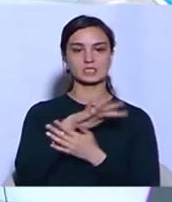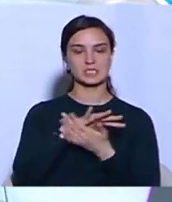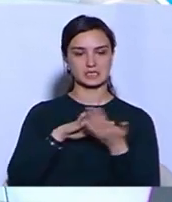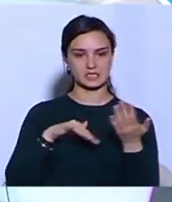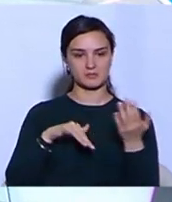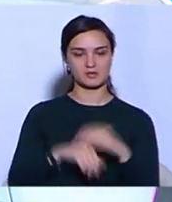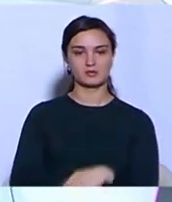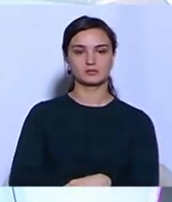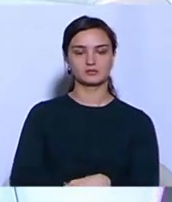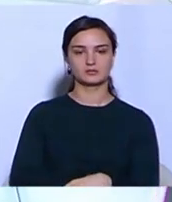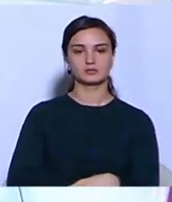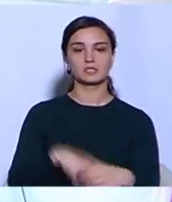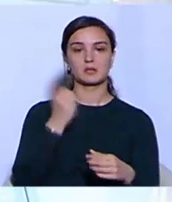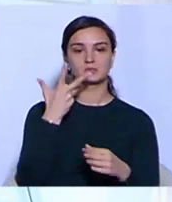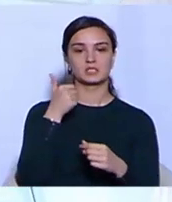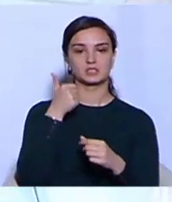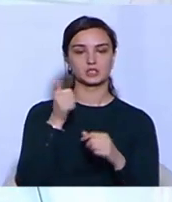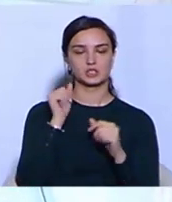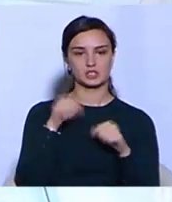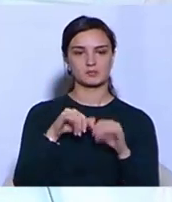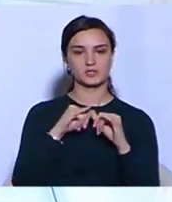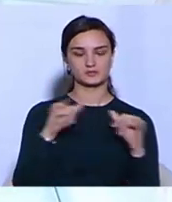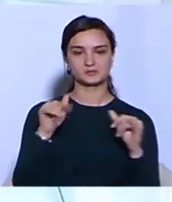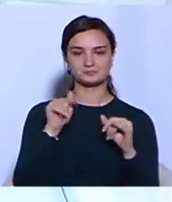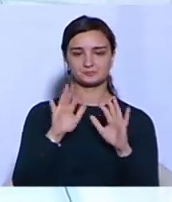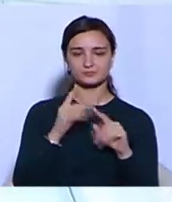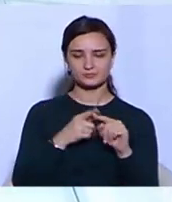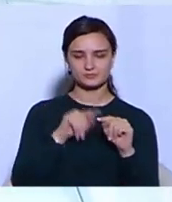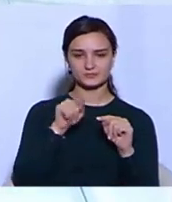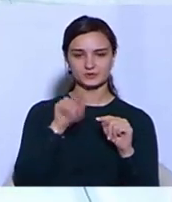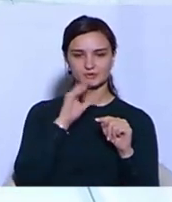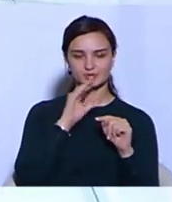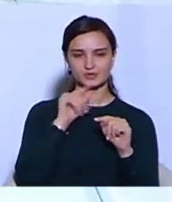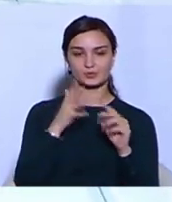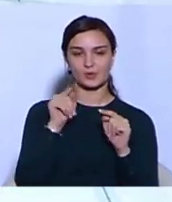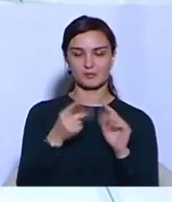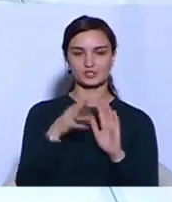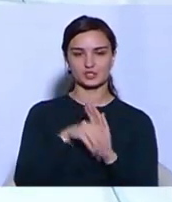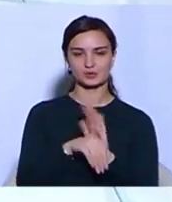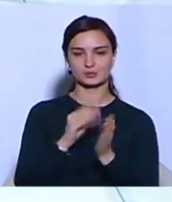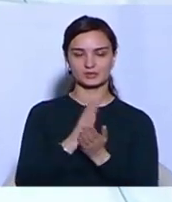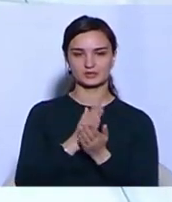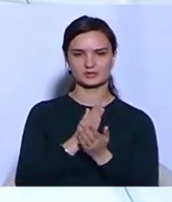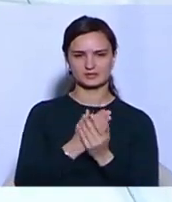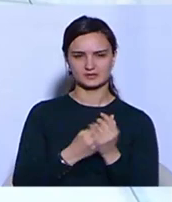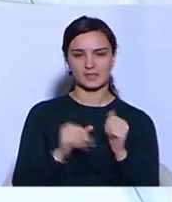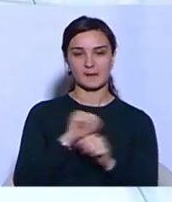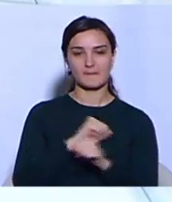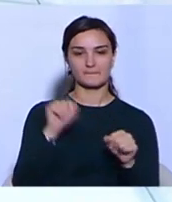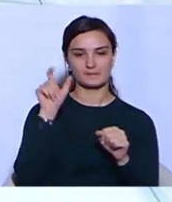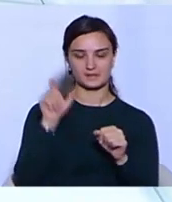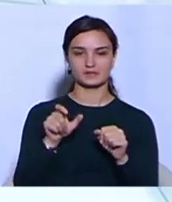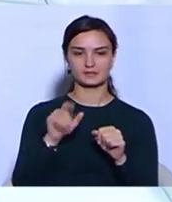გრძელდება და რამდენად კარგად შეიძლება განვითარდეს ეს ამბავი მხოლოდ მაშინ თუ ამაში ჩართულია გუნდი, რომელზედაც